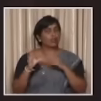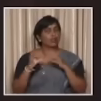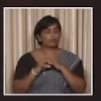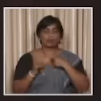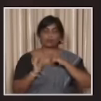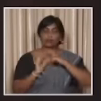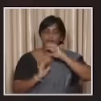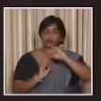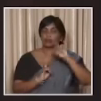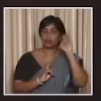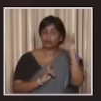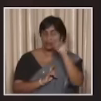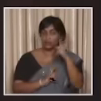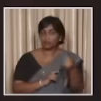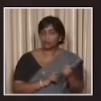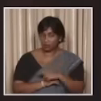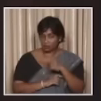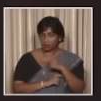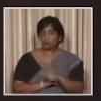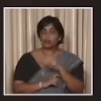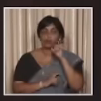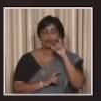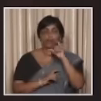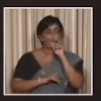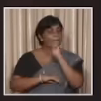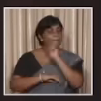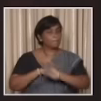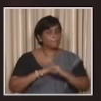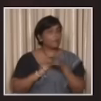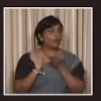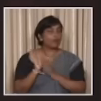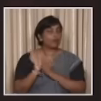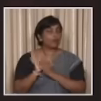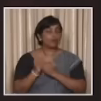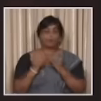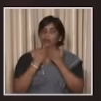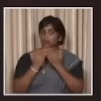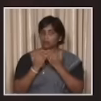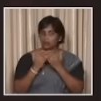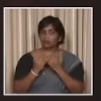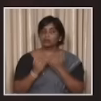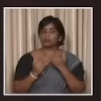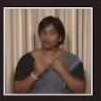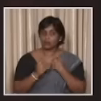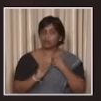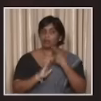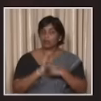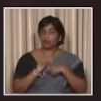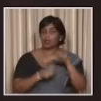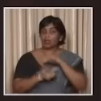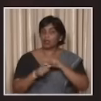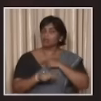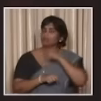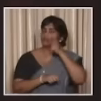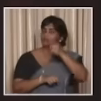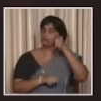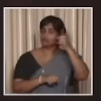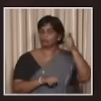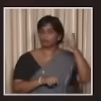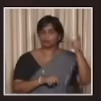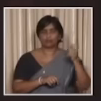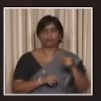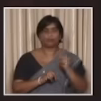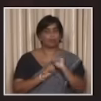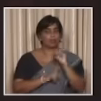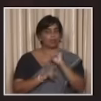කරා පළවෙනි දවසේ ඇවිල්ලා කෝපරේට් ප්ලෑන් එකක් කියන්නේ මොකද්ද කියන එක කියලා දෙන්න කියලා. මම මේ රටේ ආයතන ගණනාවකට